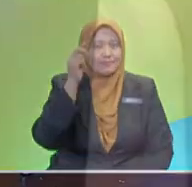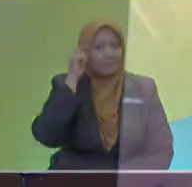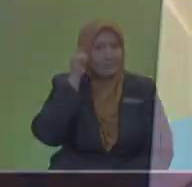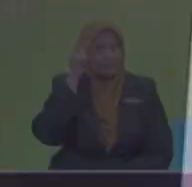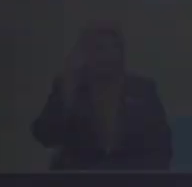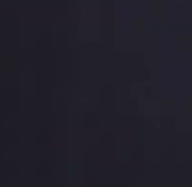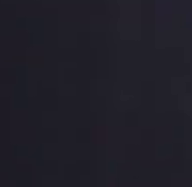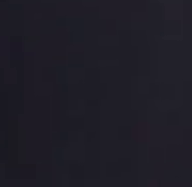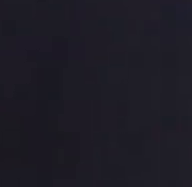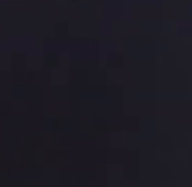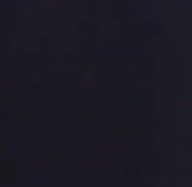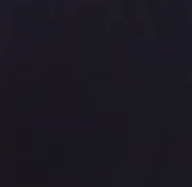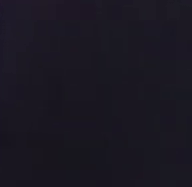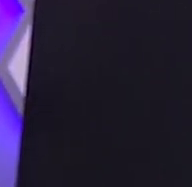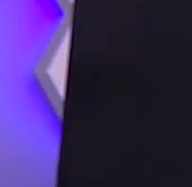Bye.